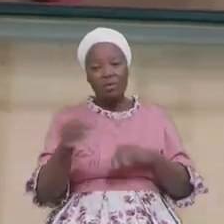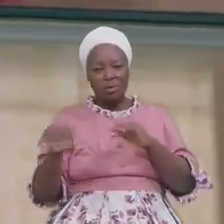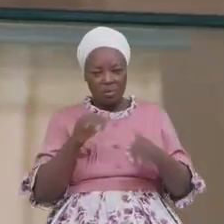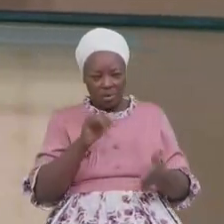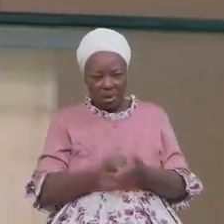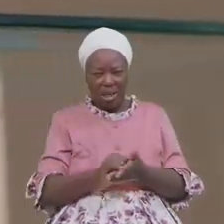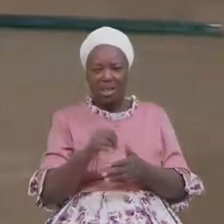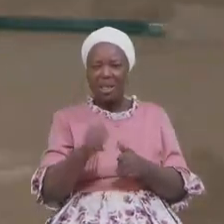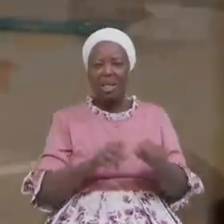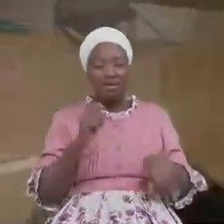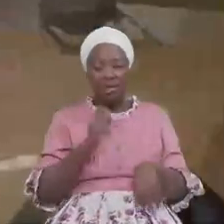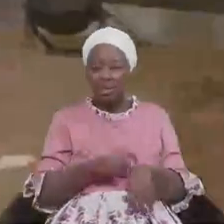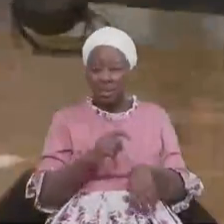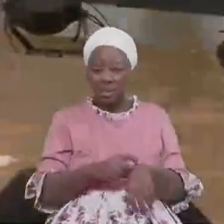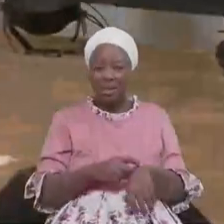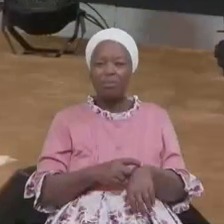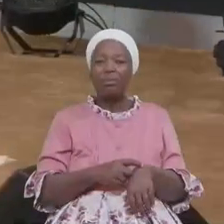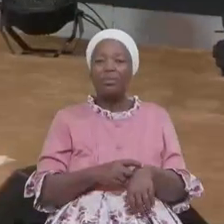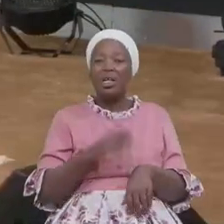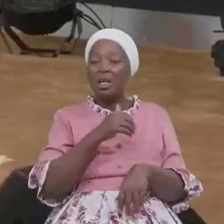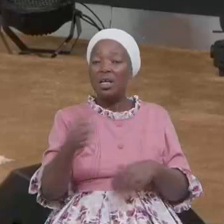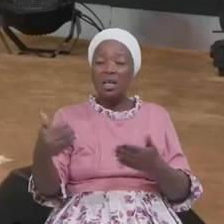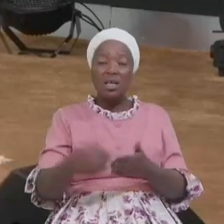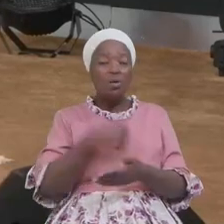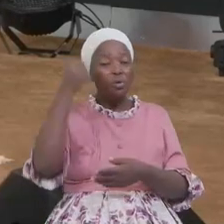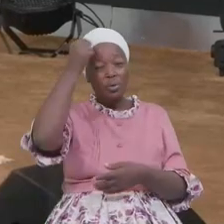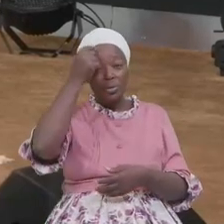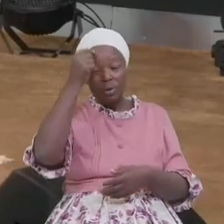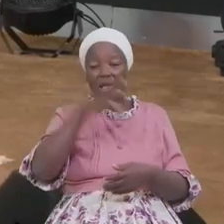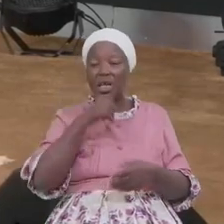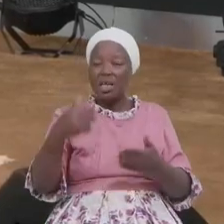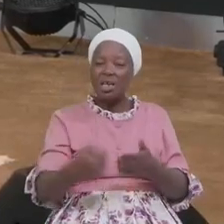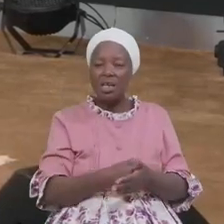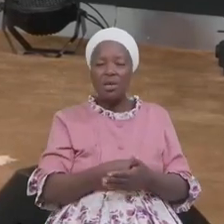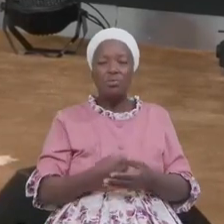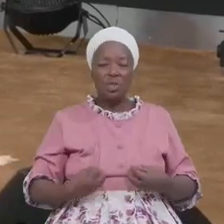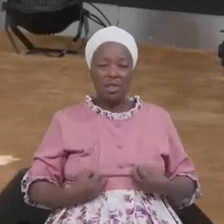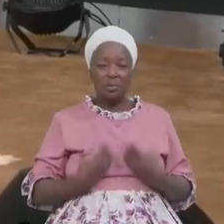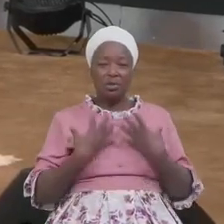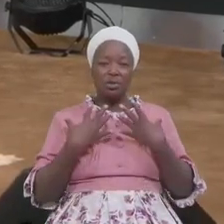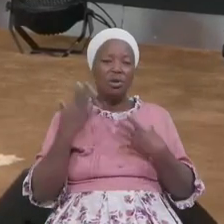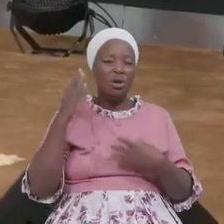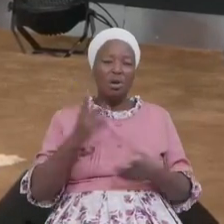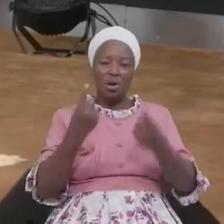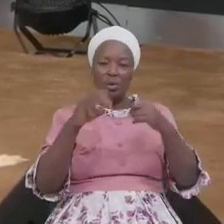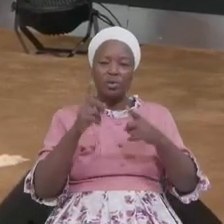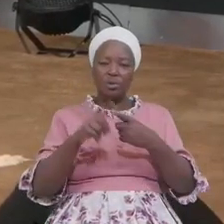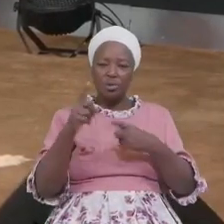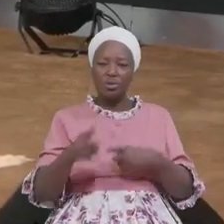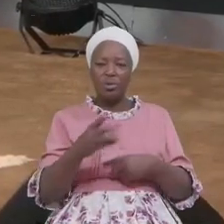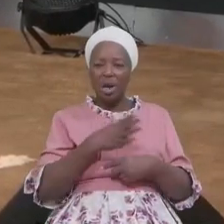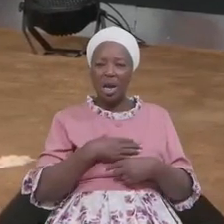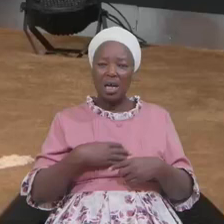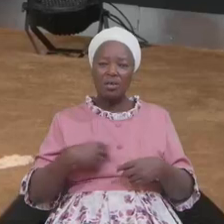fois, une nouvelle pensée, une nouvelle inspiration te parvient et tu ne le fais